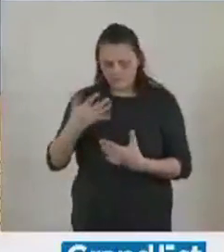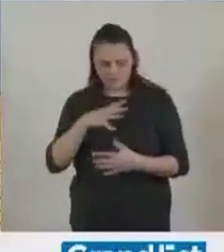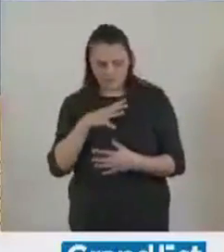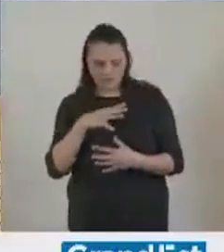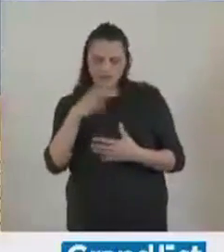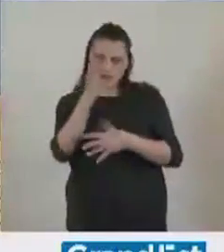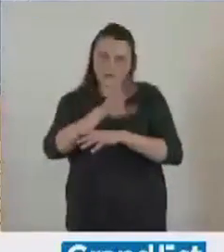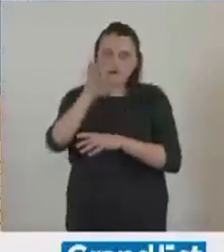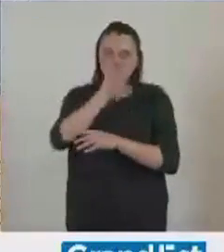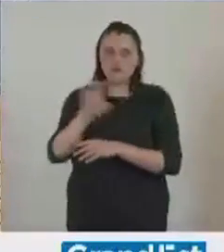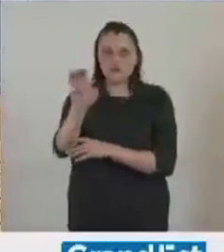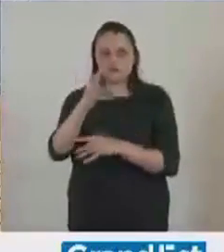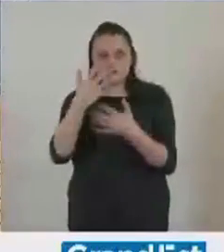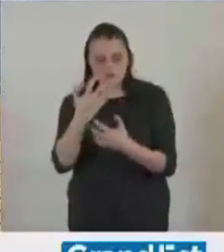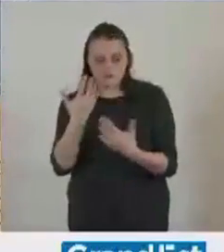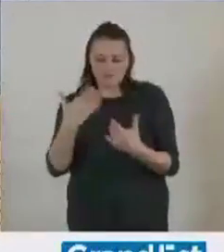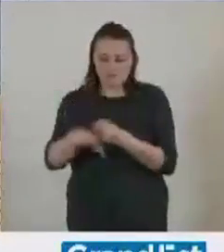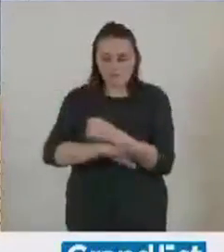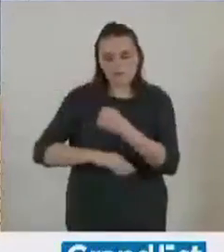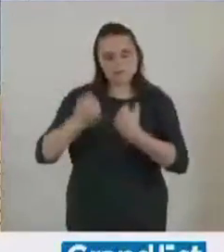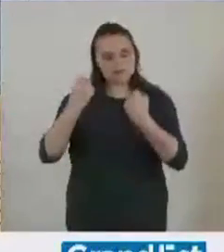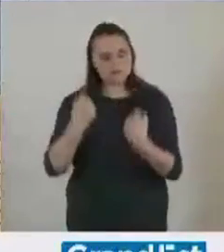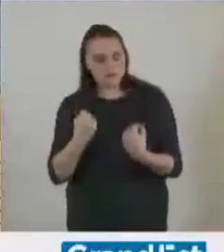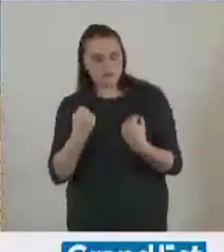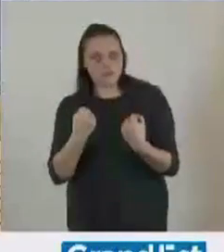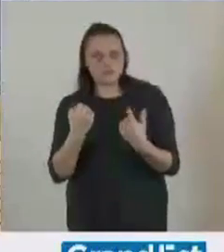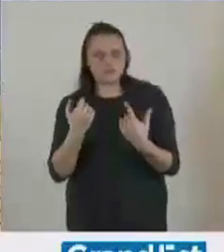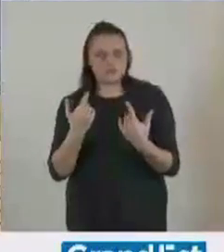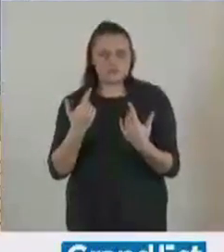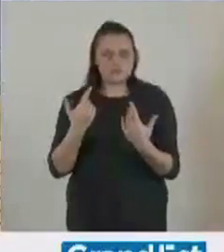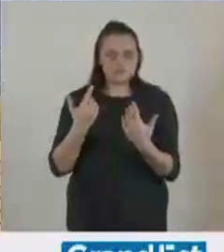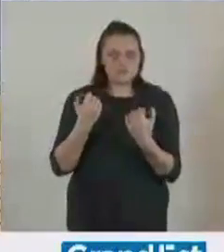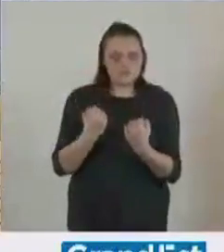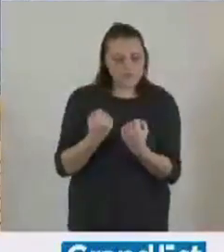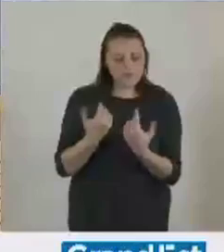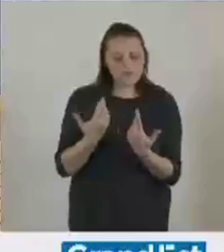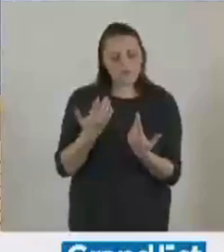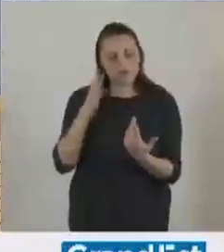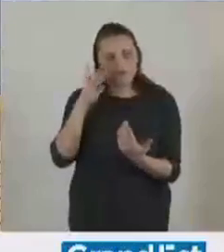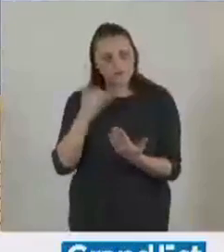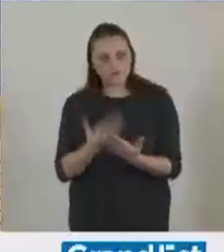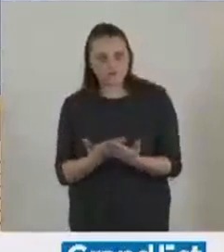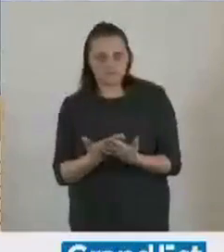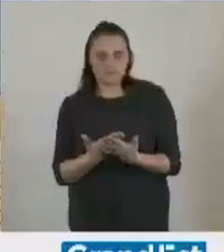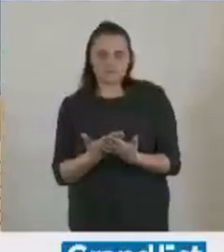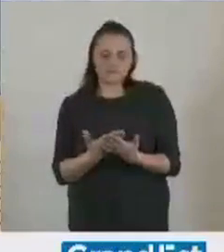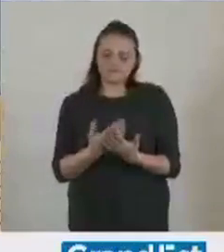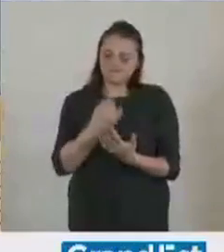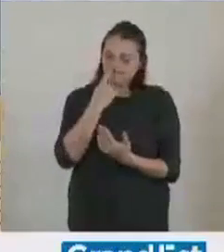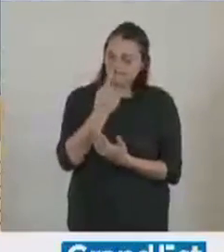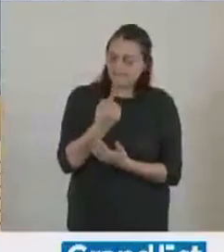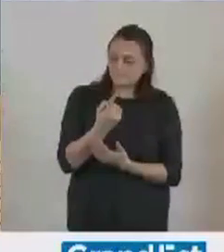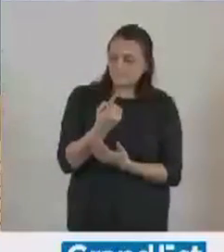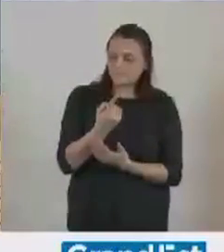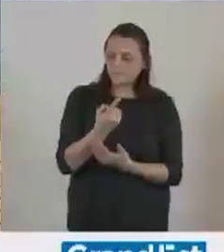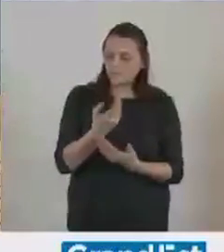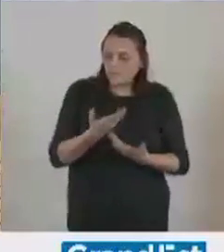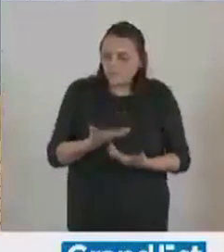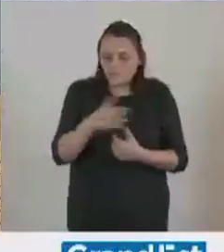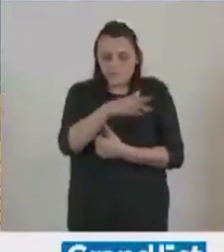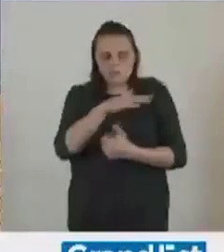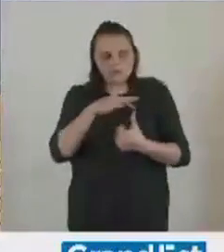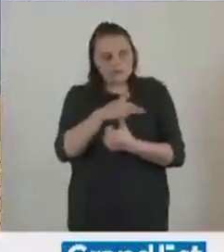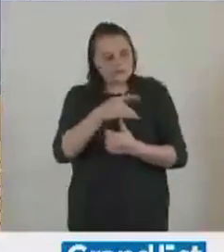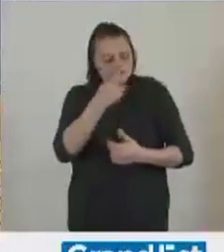Il convient d'admettre que sans ce plan numérique, à un moment où notre société est confrontée au développement spectaculaire du